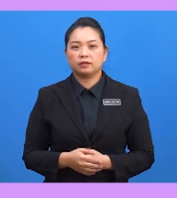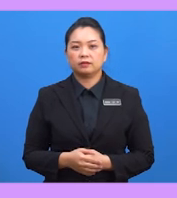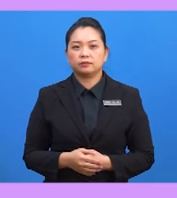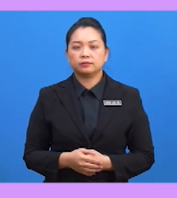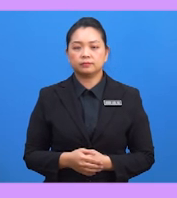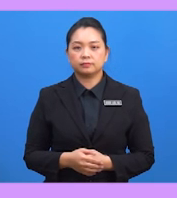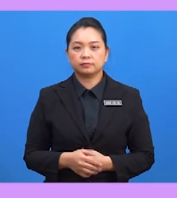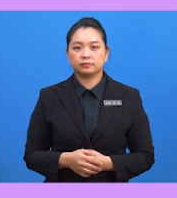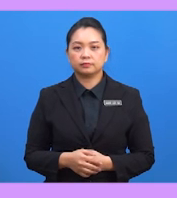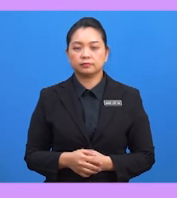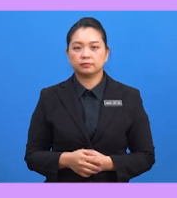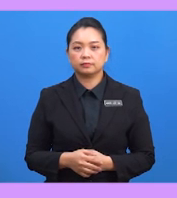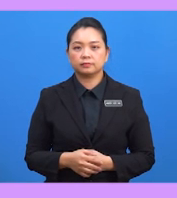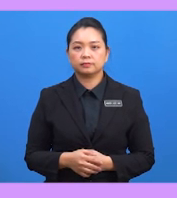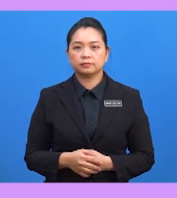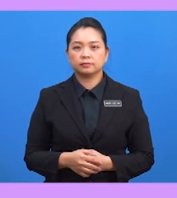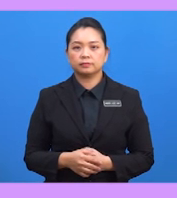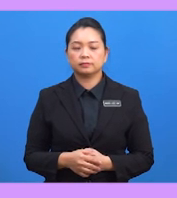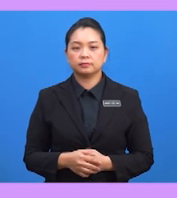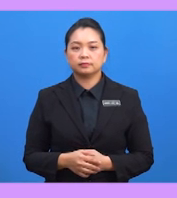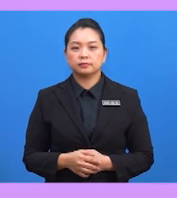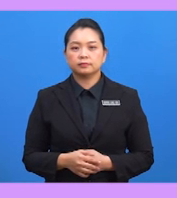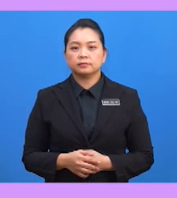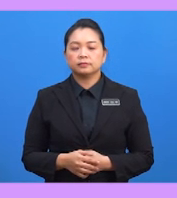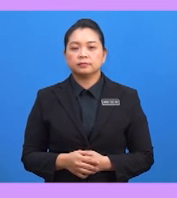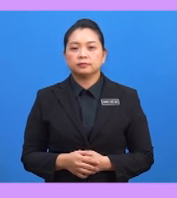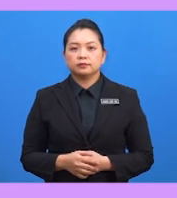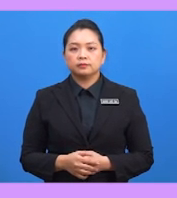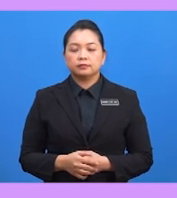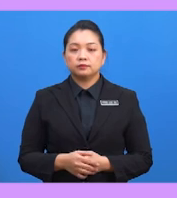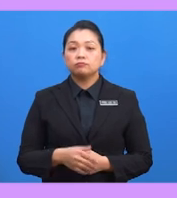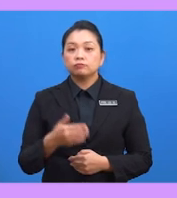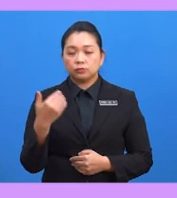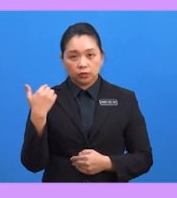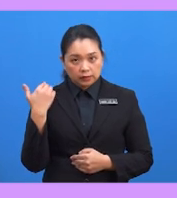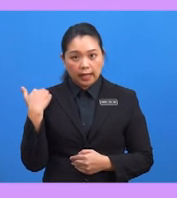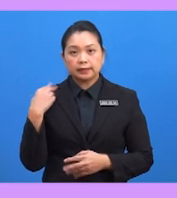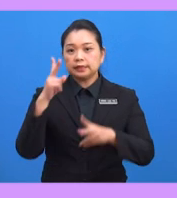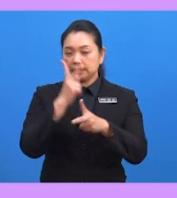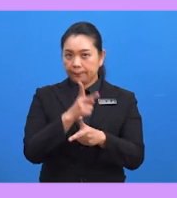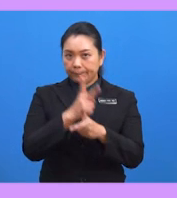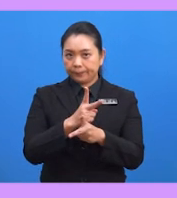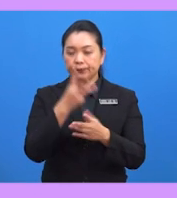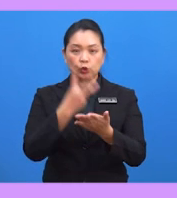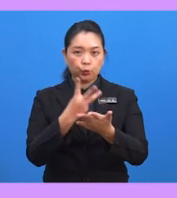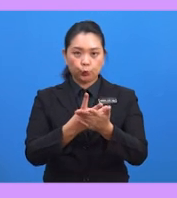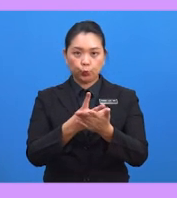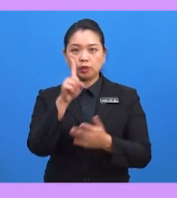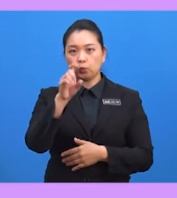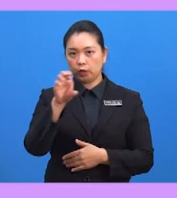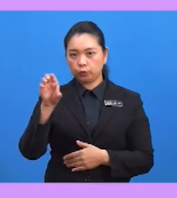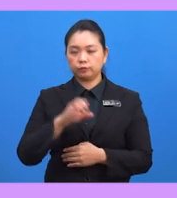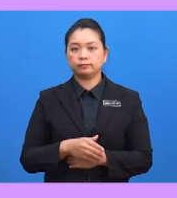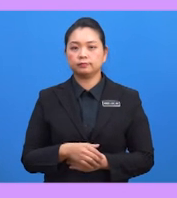beliau. Untuk masa depan yang cerah juga, Encik Ahmad menyimpan amanah saham sebanyak